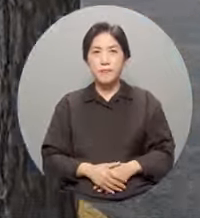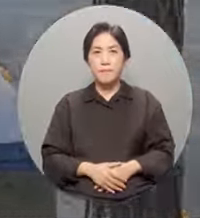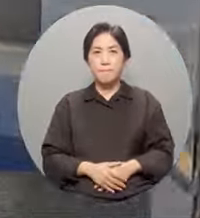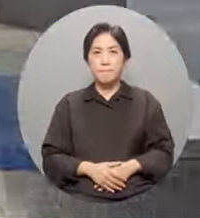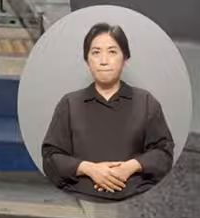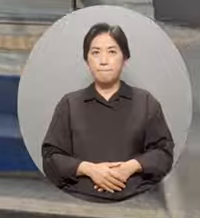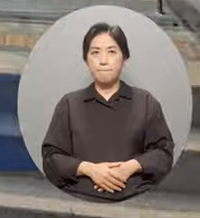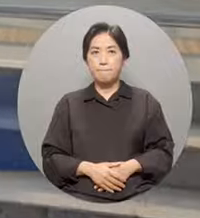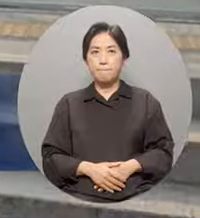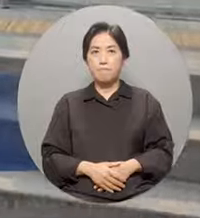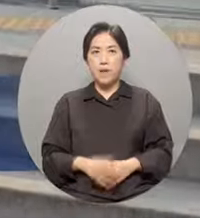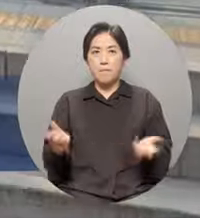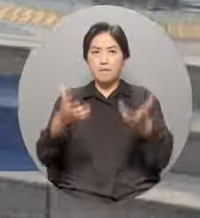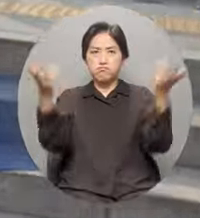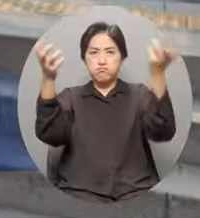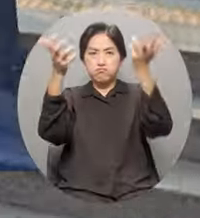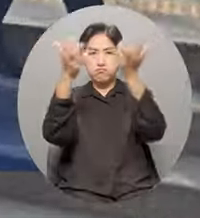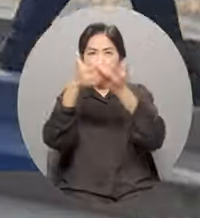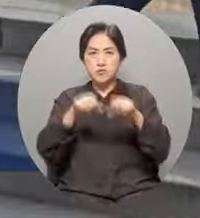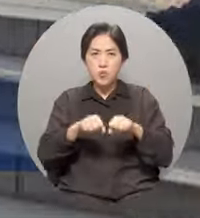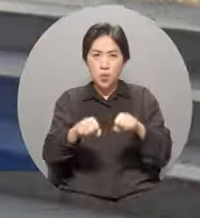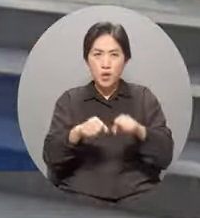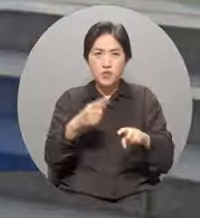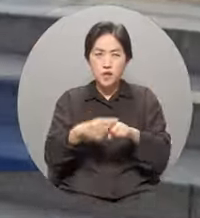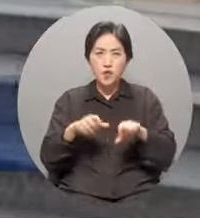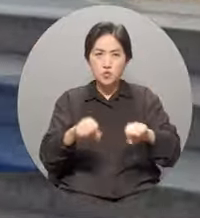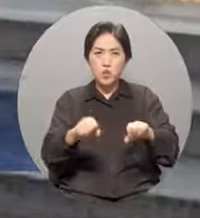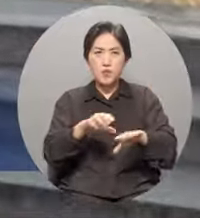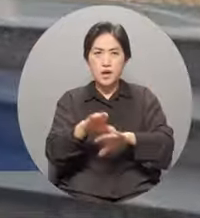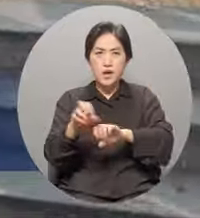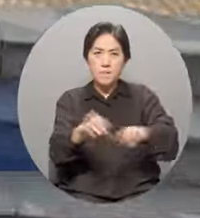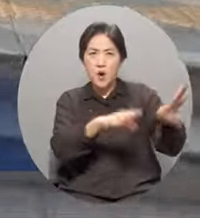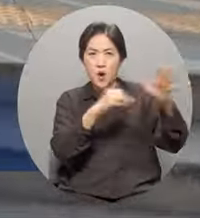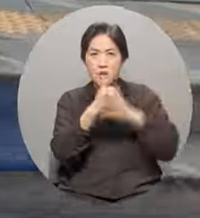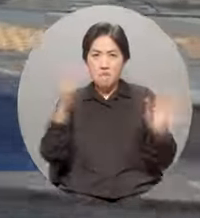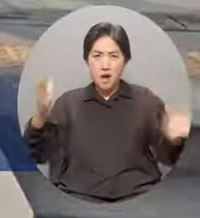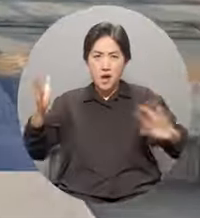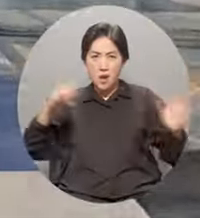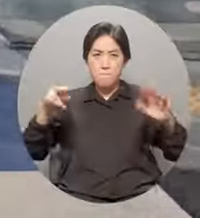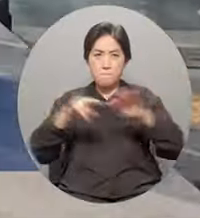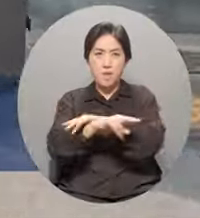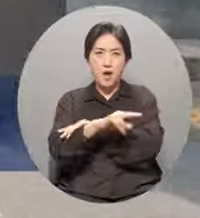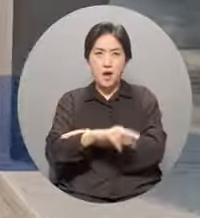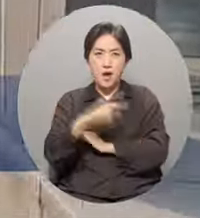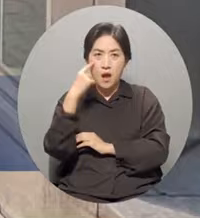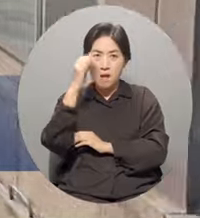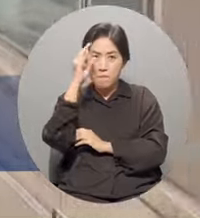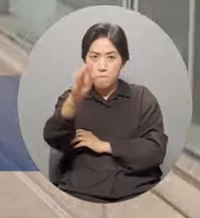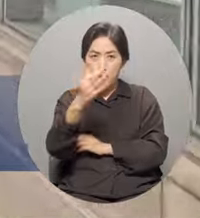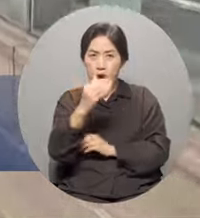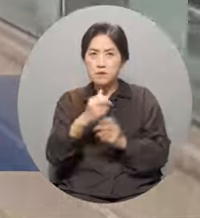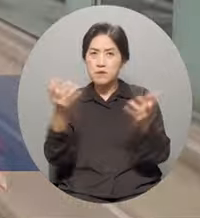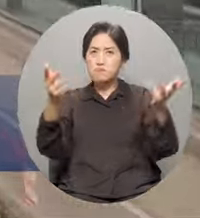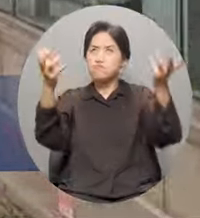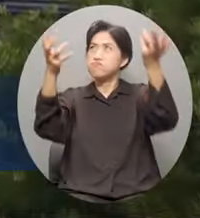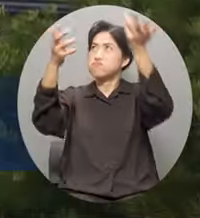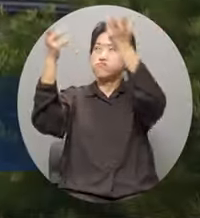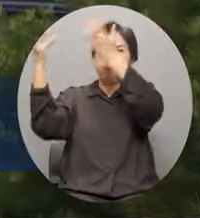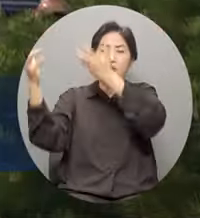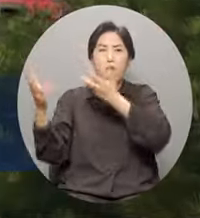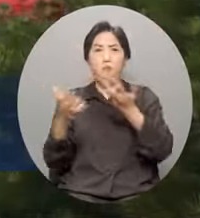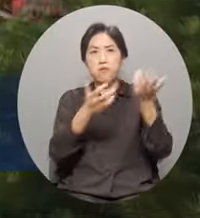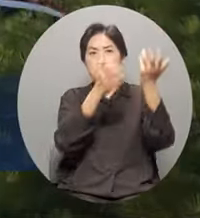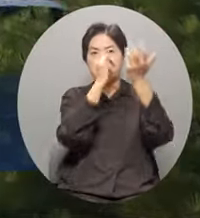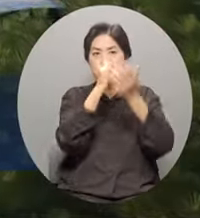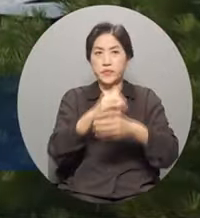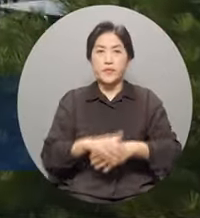막 연기가 꽉차서 막 청소하다가 차도 버리고 막 그랬던 건 아니에요. 앞은 보이는데 하여튼 막 연기가 완전히